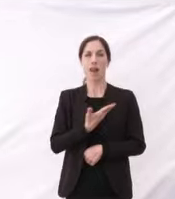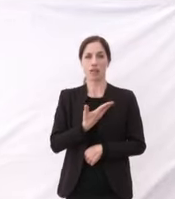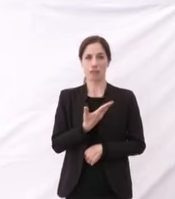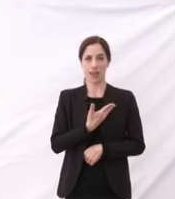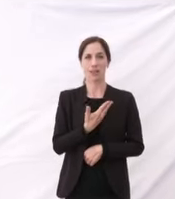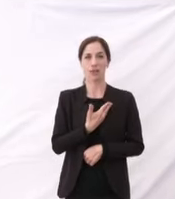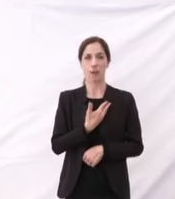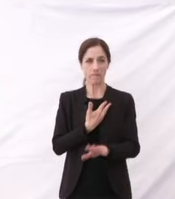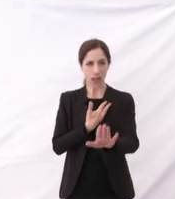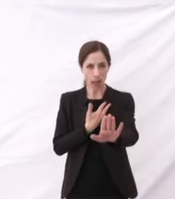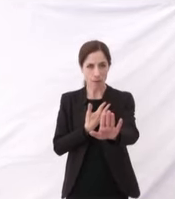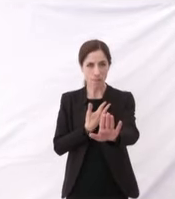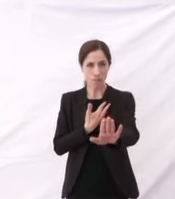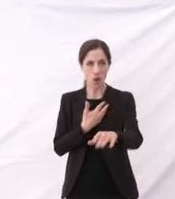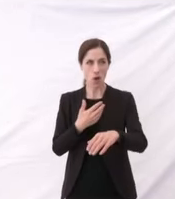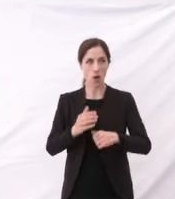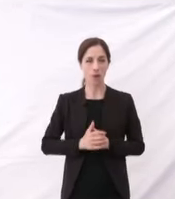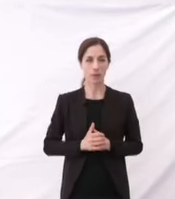fermali.